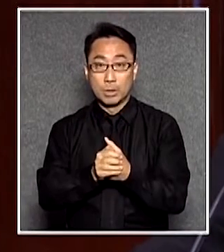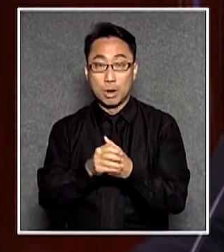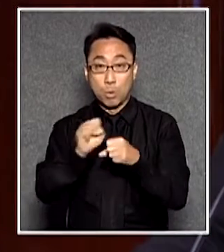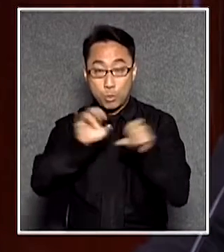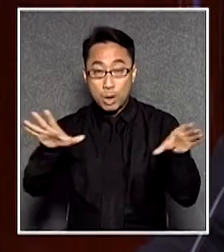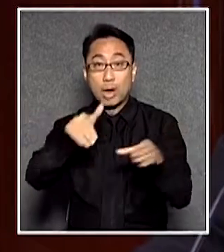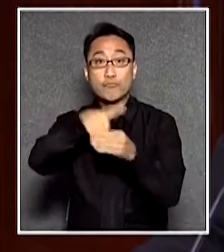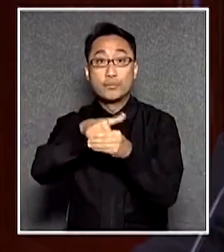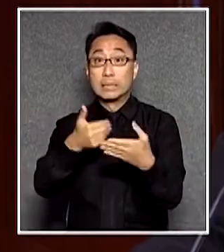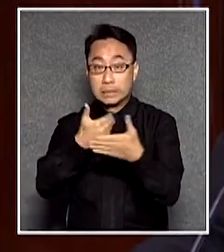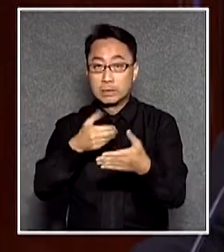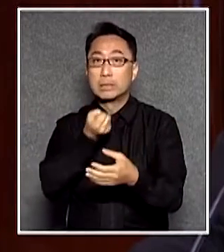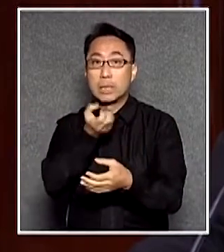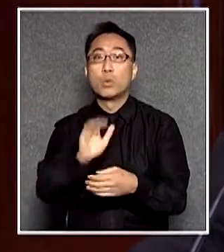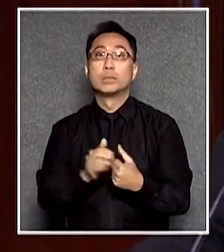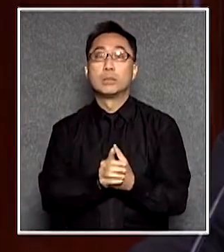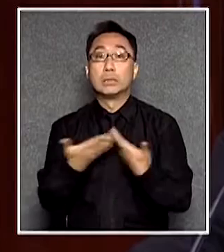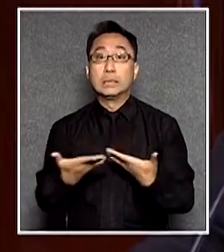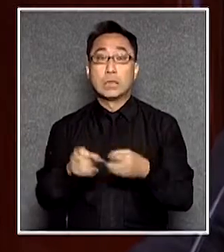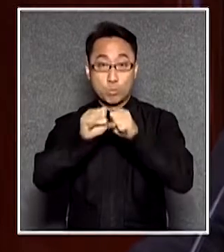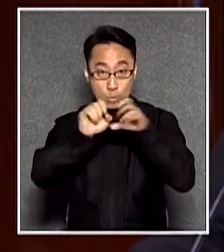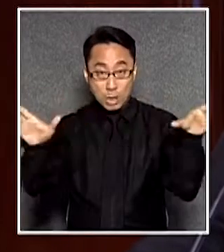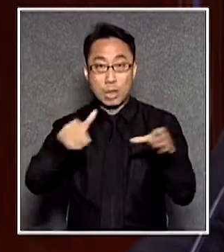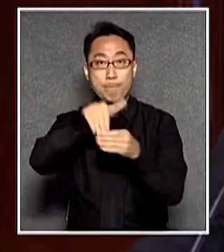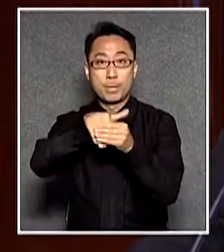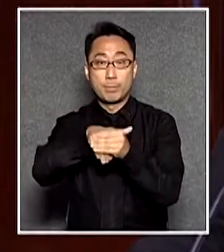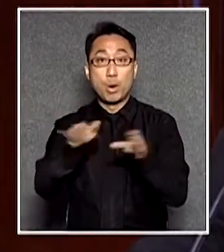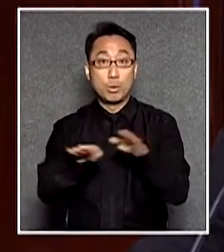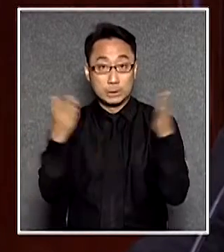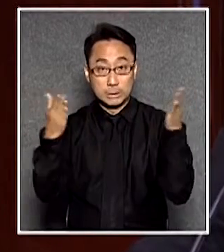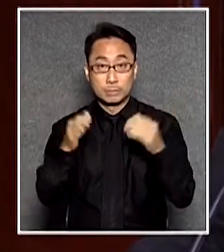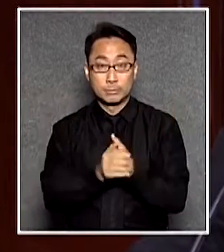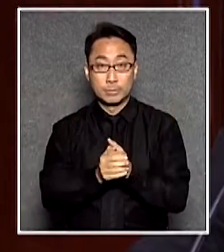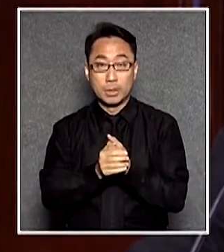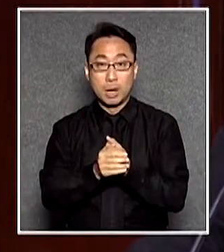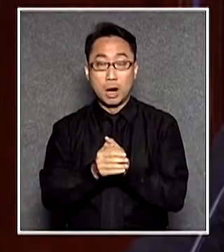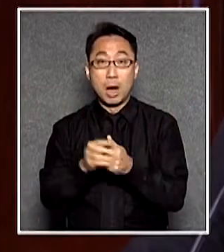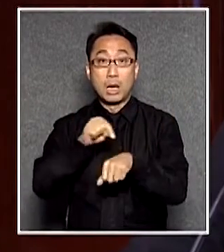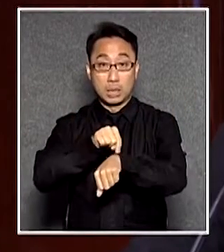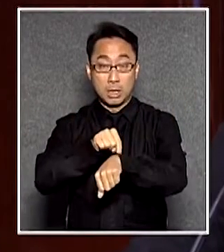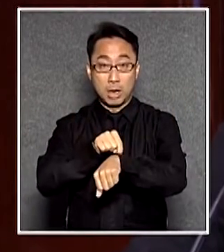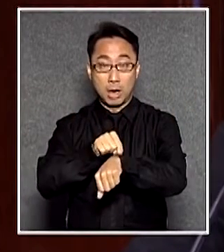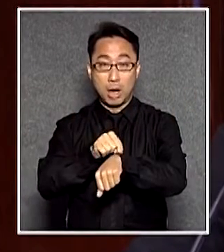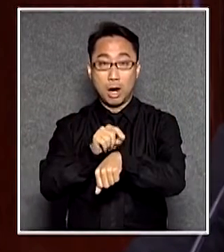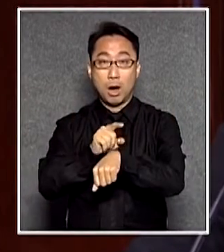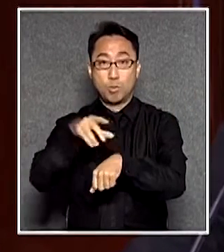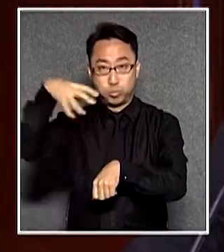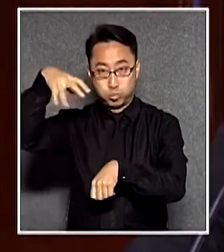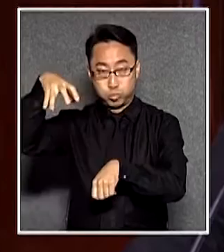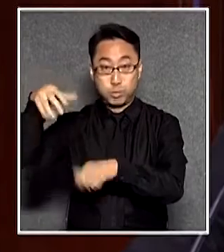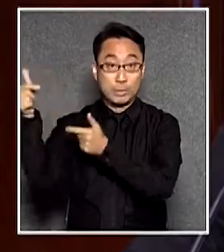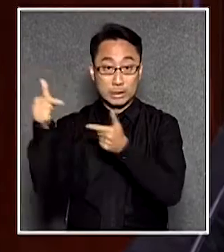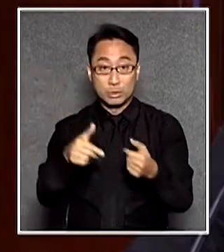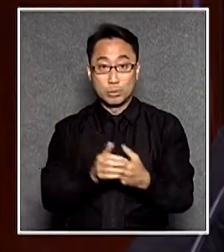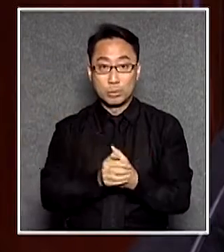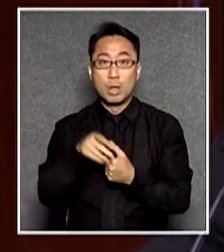前可以提出，但係而家咧我已經宣布咗付諸表決，表決鐘現在正在響緊鐘，所以我唔能夠